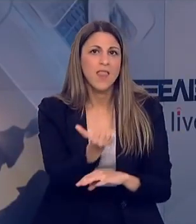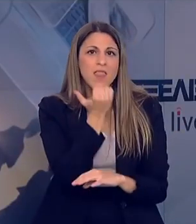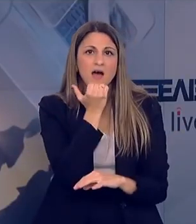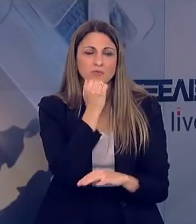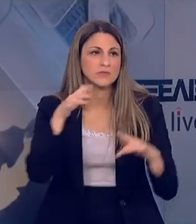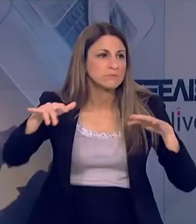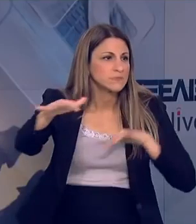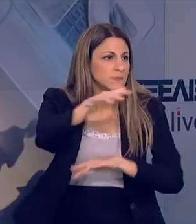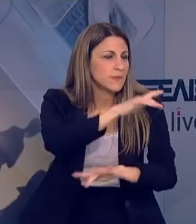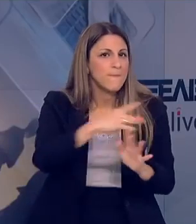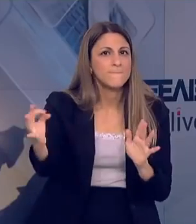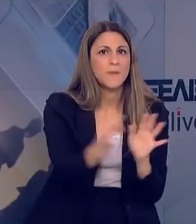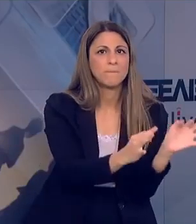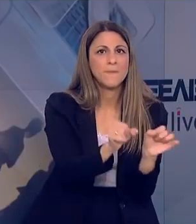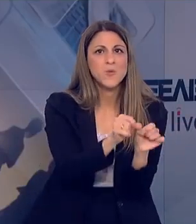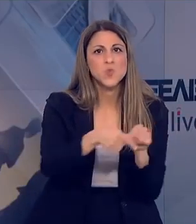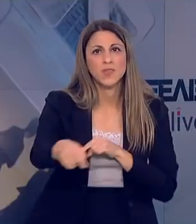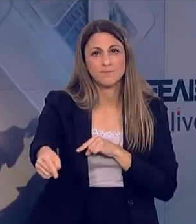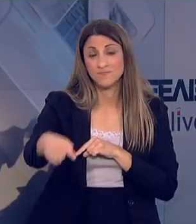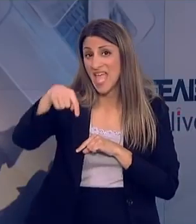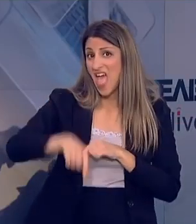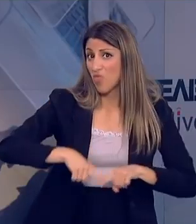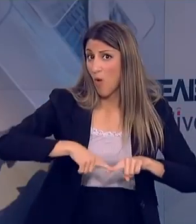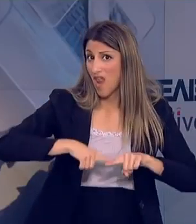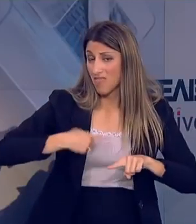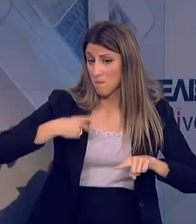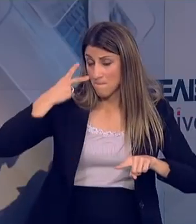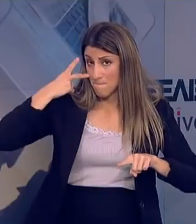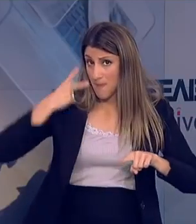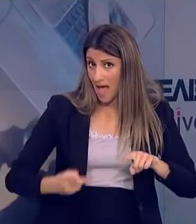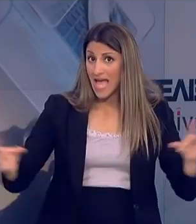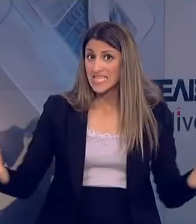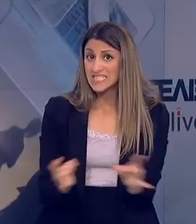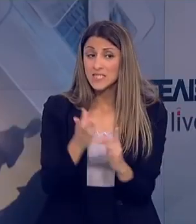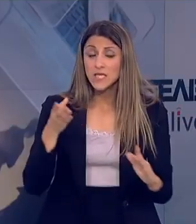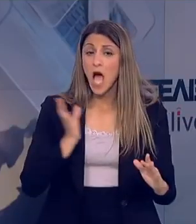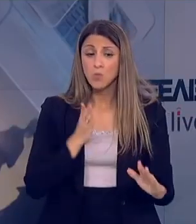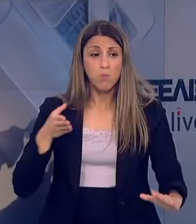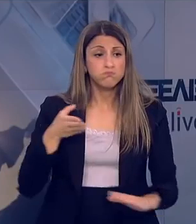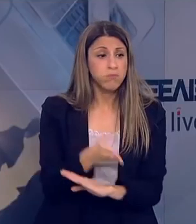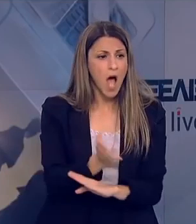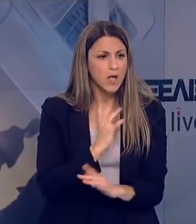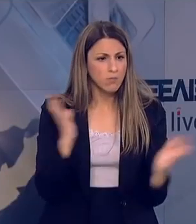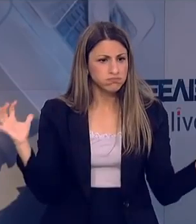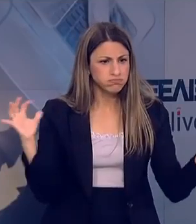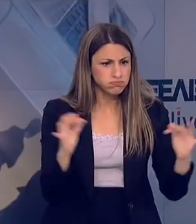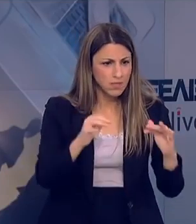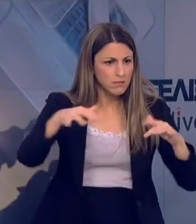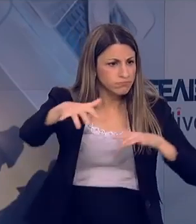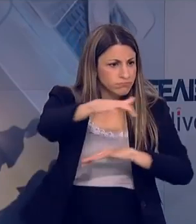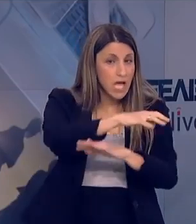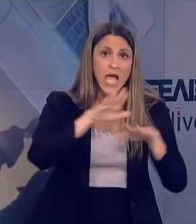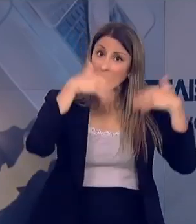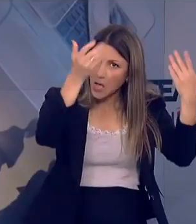Πολλές μελέτες και ελληνικές δείχνουν μια αυξημένη συχνότητα λοιμώξεων όταν επισκεφτόμαστε χώρους με υψηλό συγχρωτισμό, ακόμη και